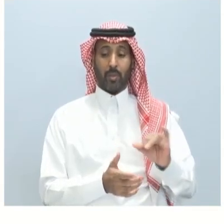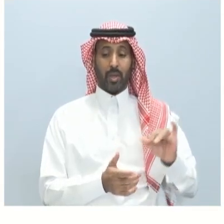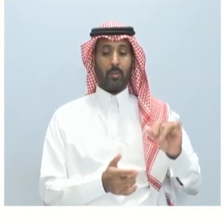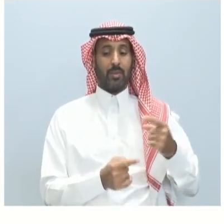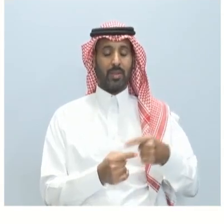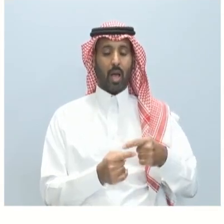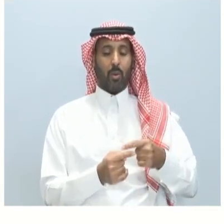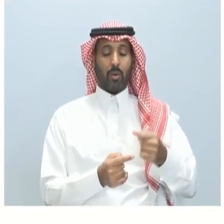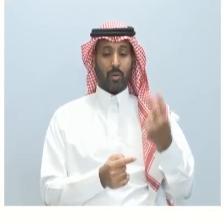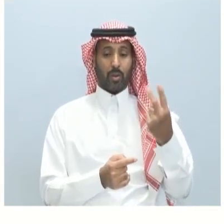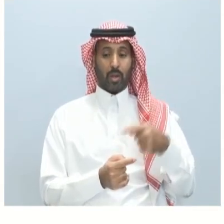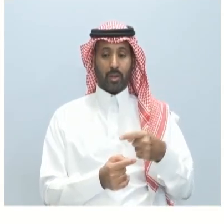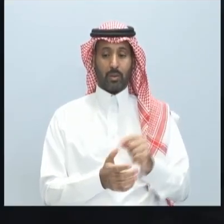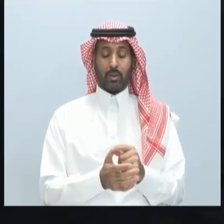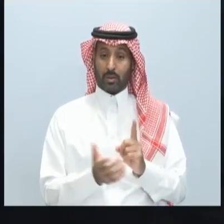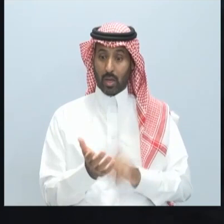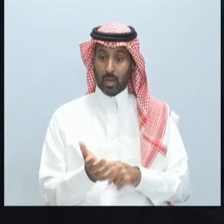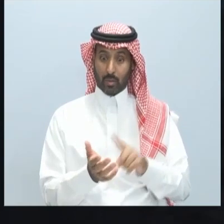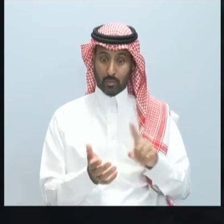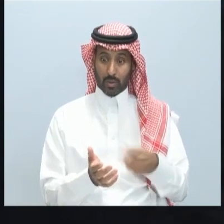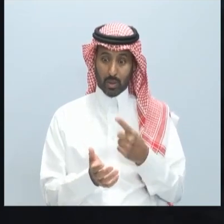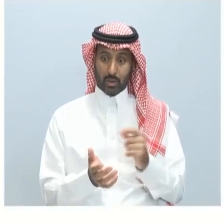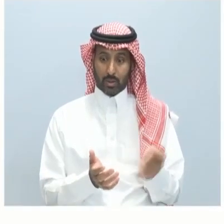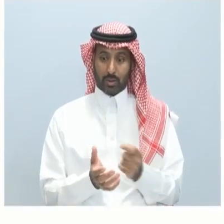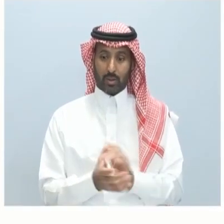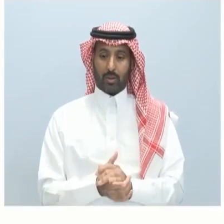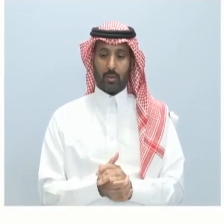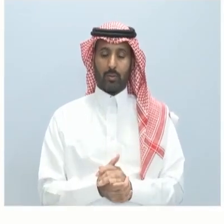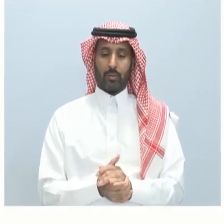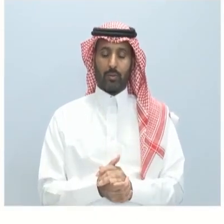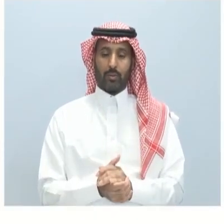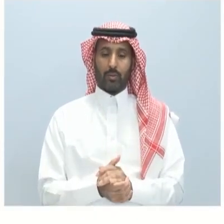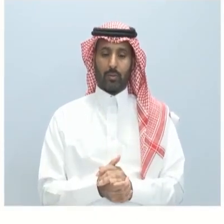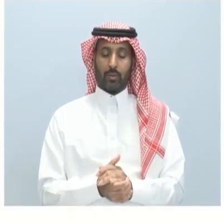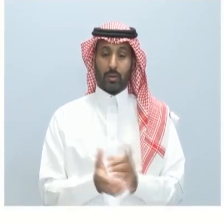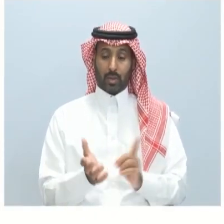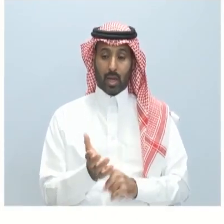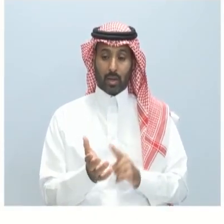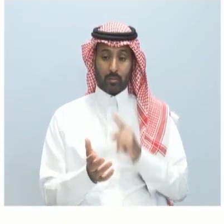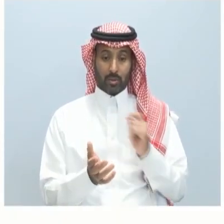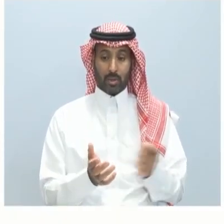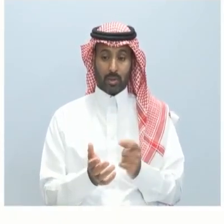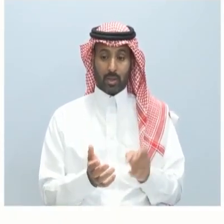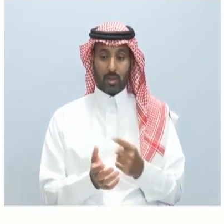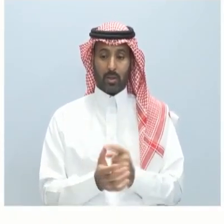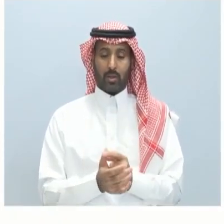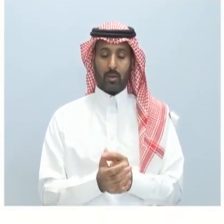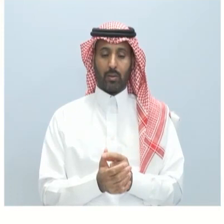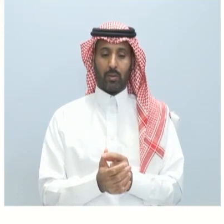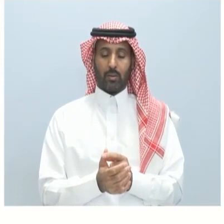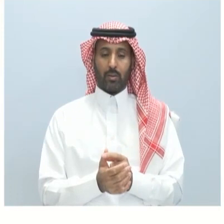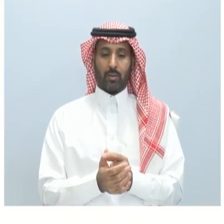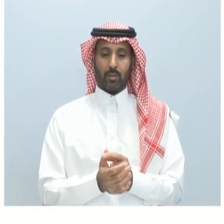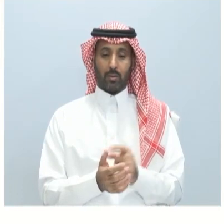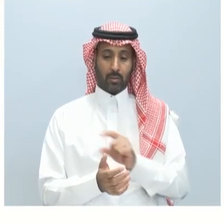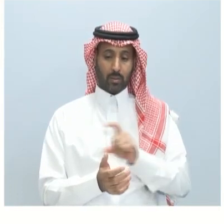12 لكي نتحقق من صحه حلنا التحقق من صحه الحل نعم هذه